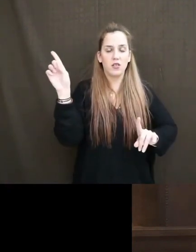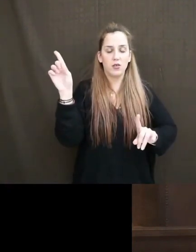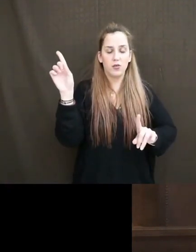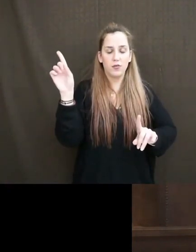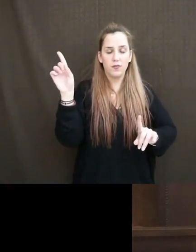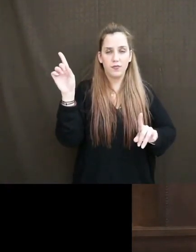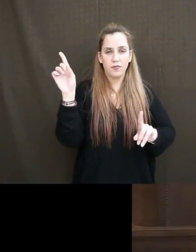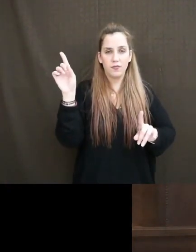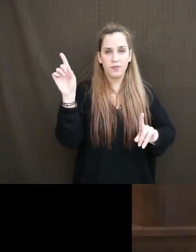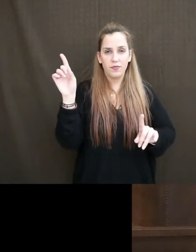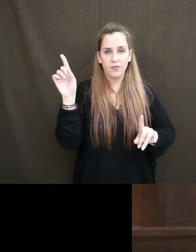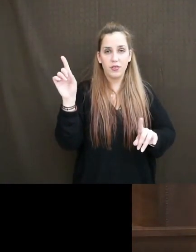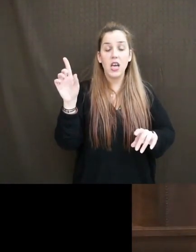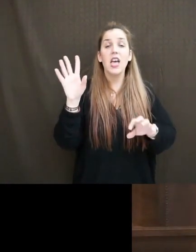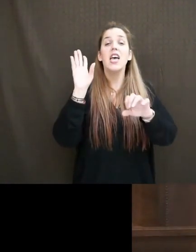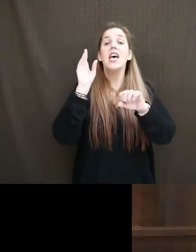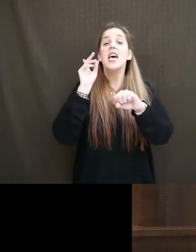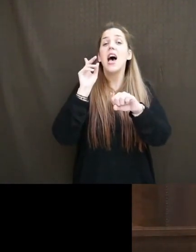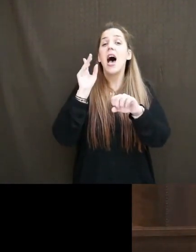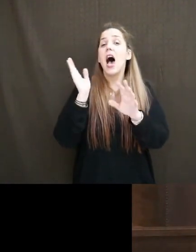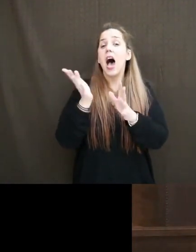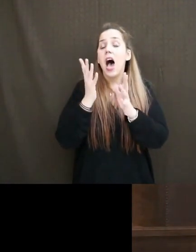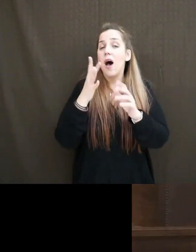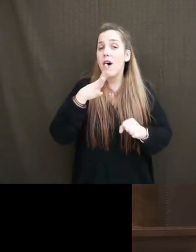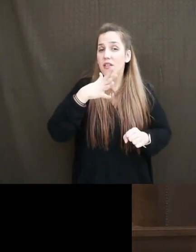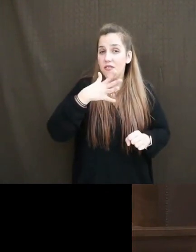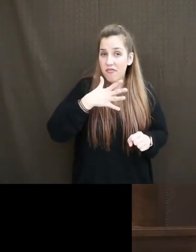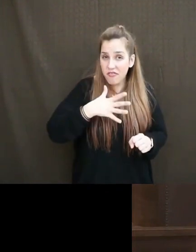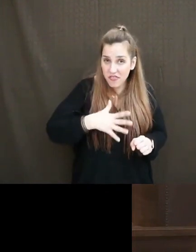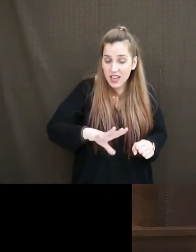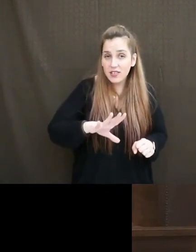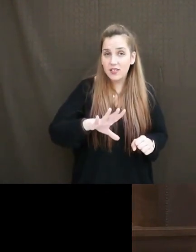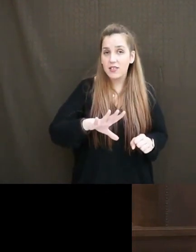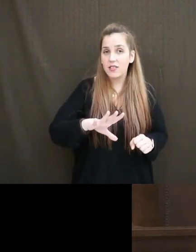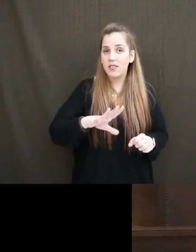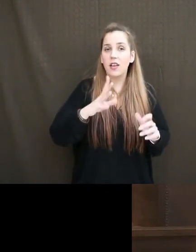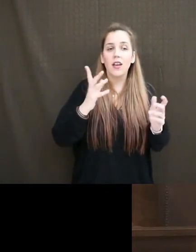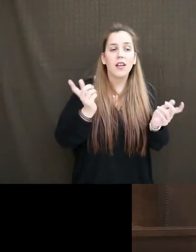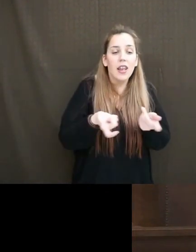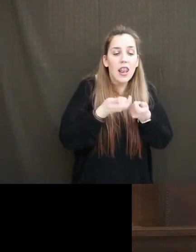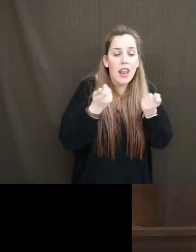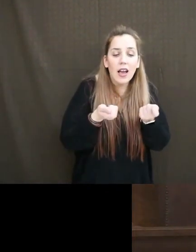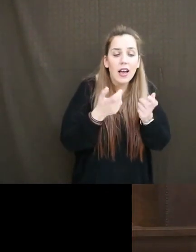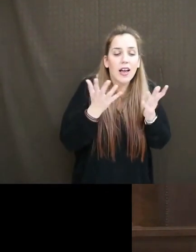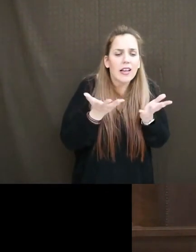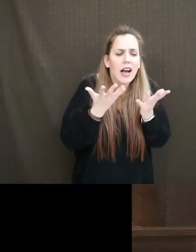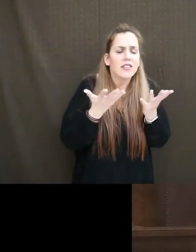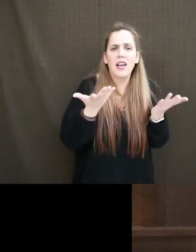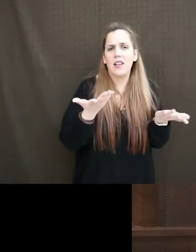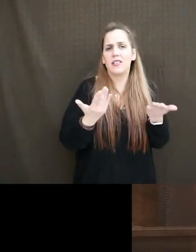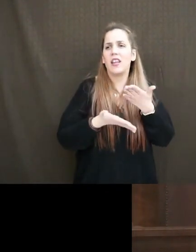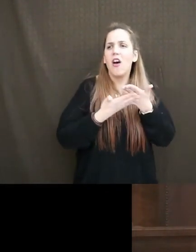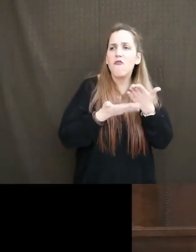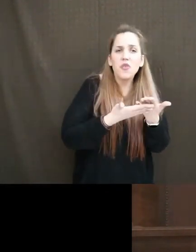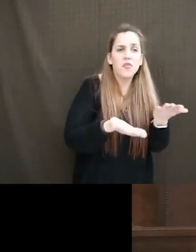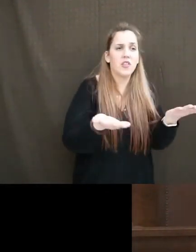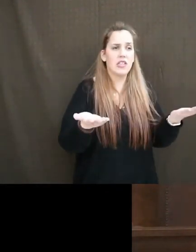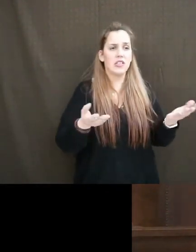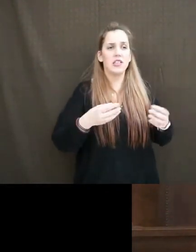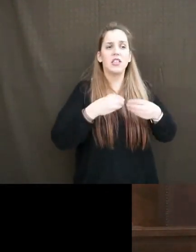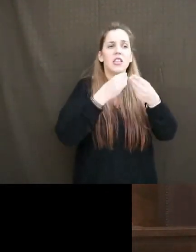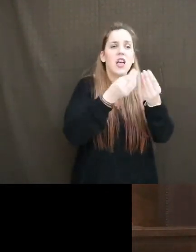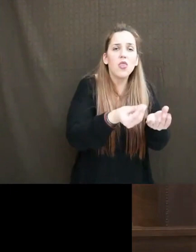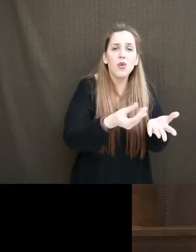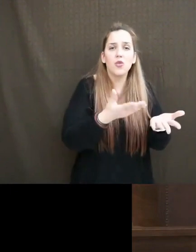Όταν κάνω κάτι χωρίς να το εννοώ, αυτό είναι υποκρισία. Όταν λέω σε κάποιον ότι τον